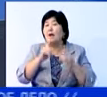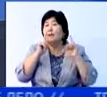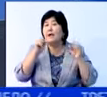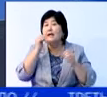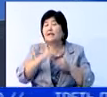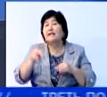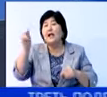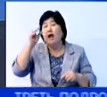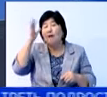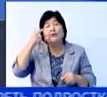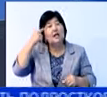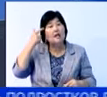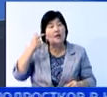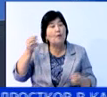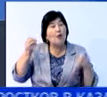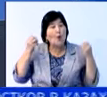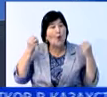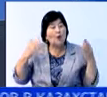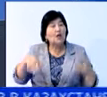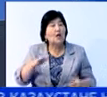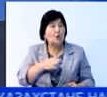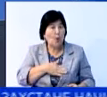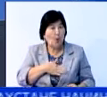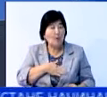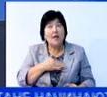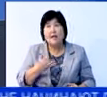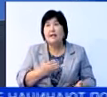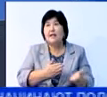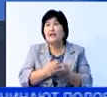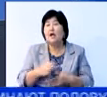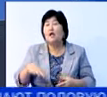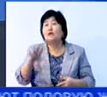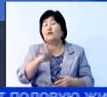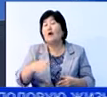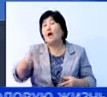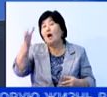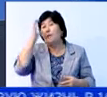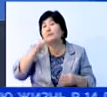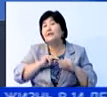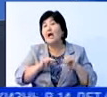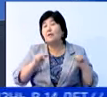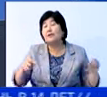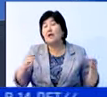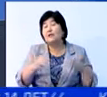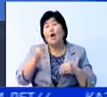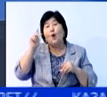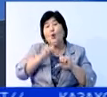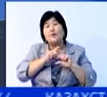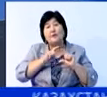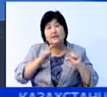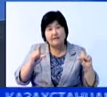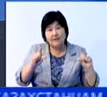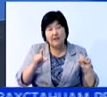центром образования и науки, культуры и духовности. Это заслуга всего профессорско-преподавательского состава учебного